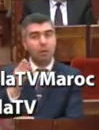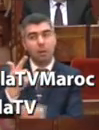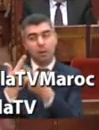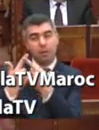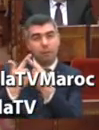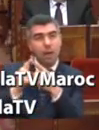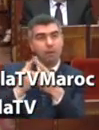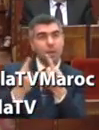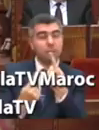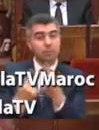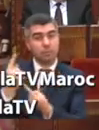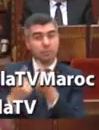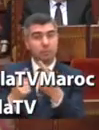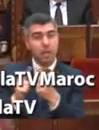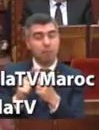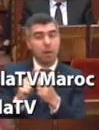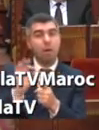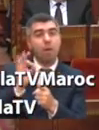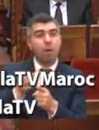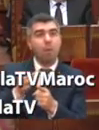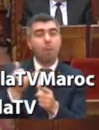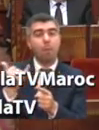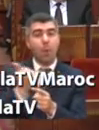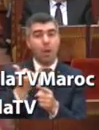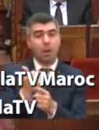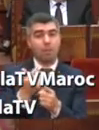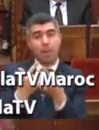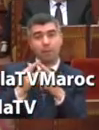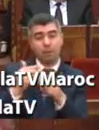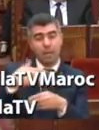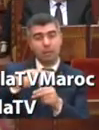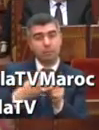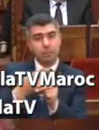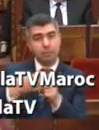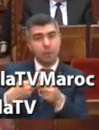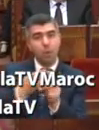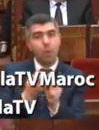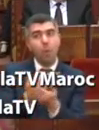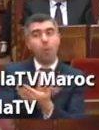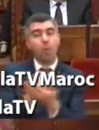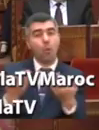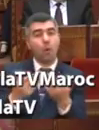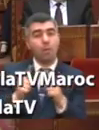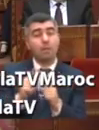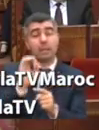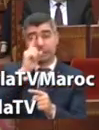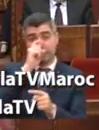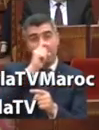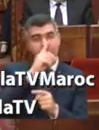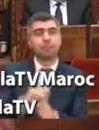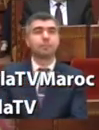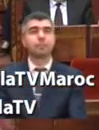والمنطقة تتوفر على أجود الفاكهة ديال الصبار على الصعيد الوطني، كما أن الخسائر لحقت